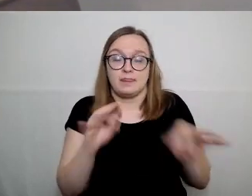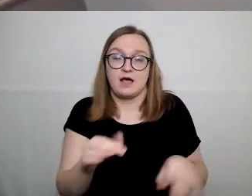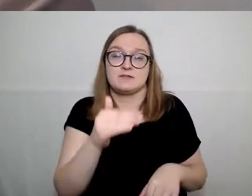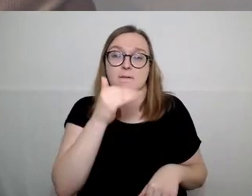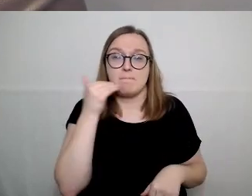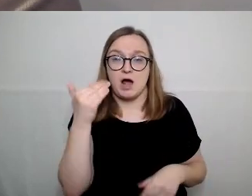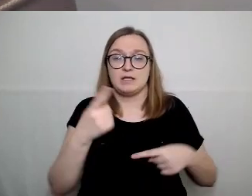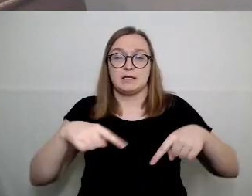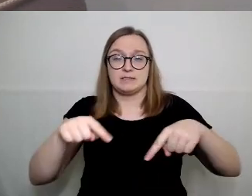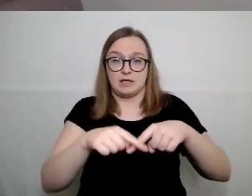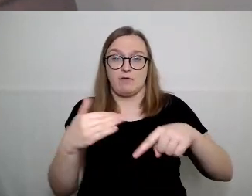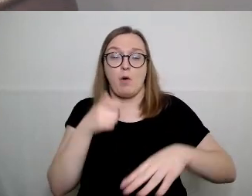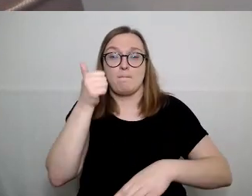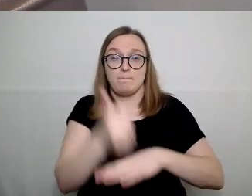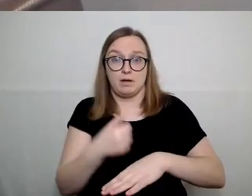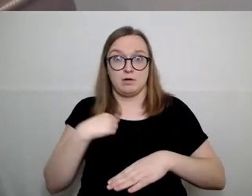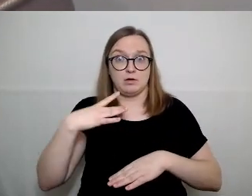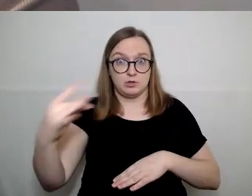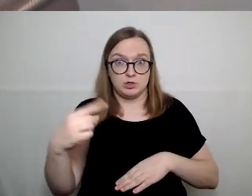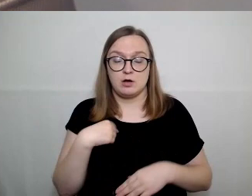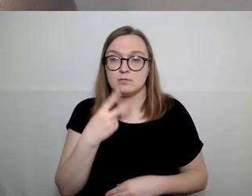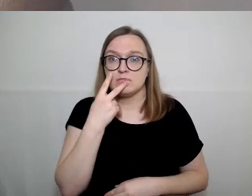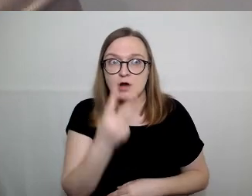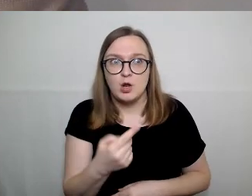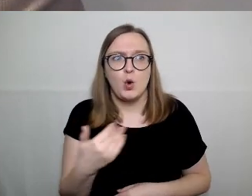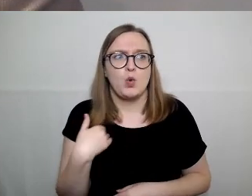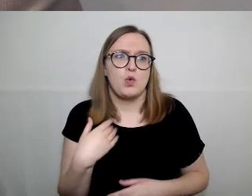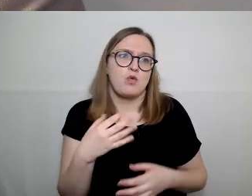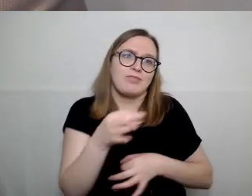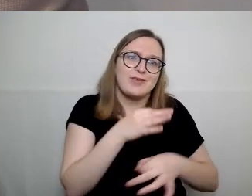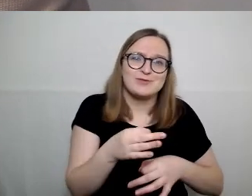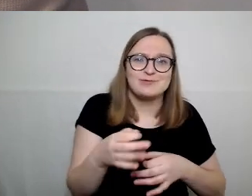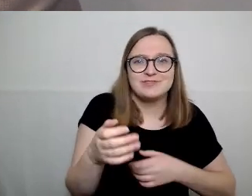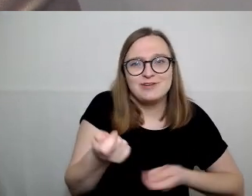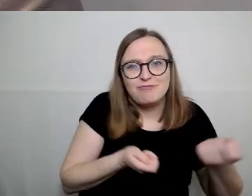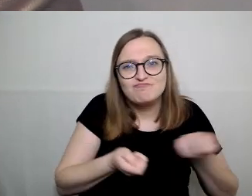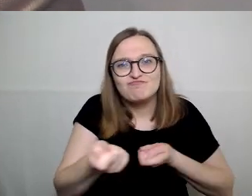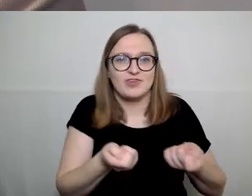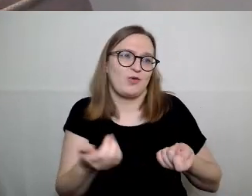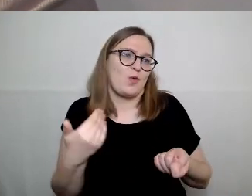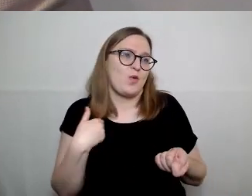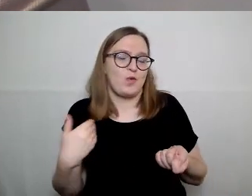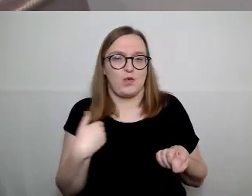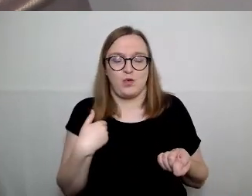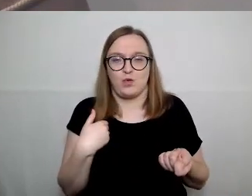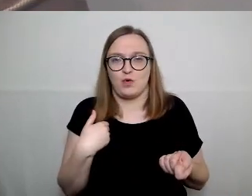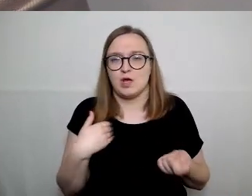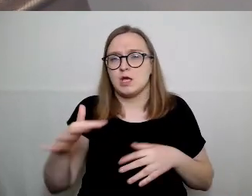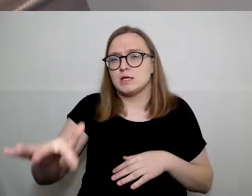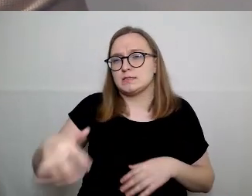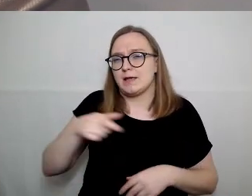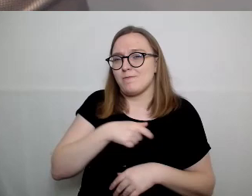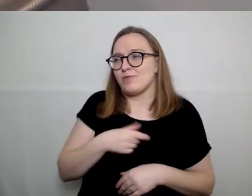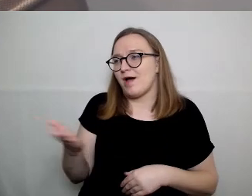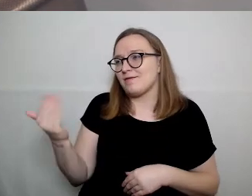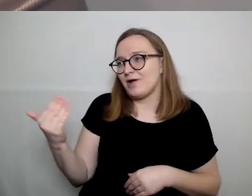na, tekdavo iš tiesų su to susidurti, tu noriu suorganizuoti diskusiją, įsivesti, tarkim, Seimų narį ir gauni,